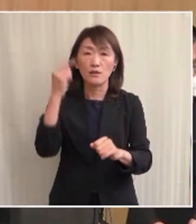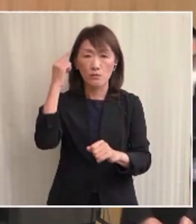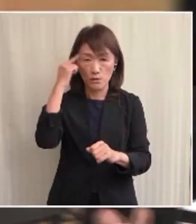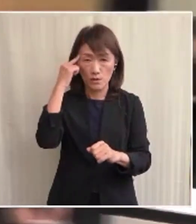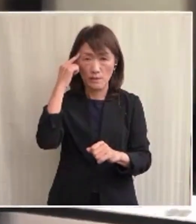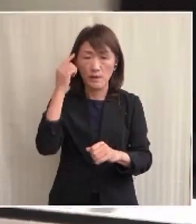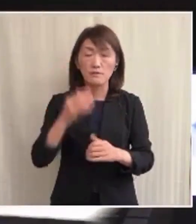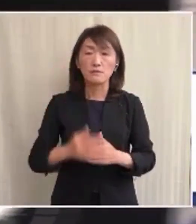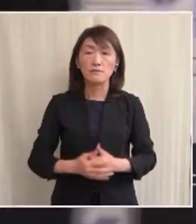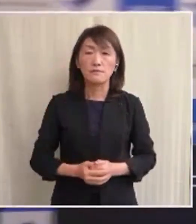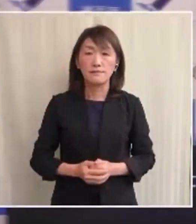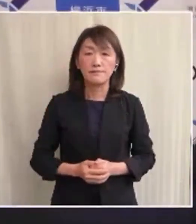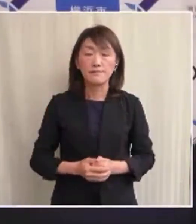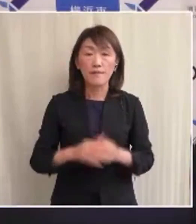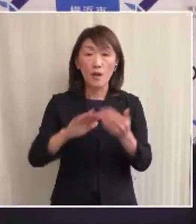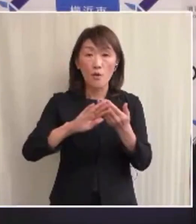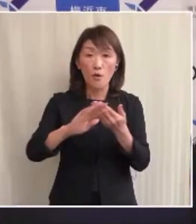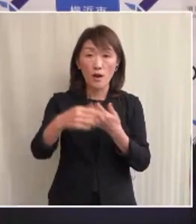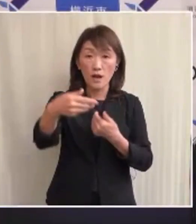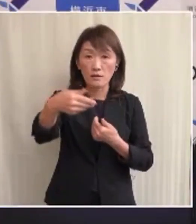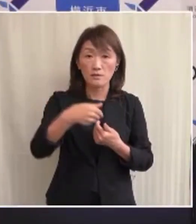ありがとうございます。 その他。